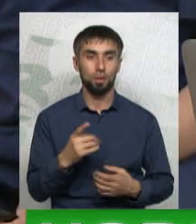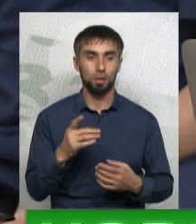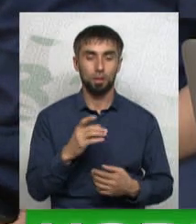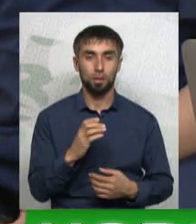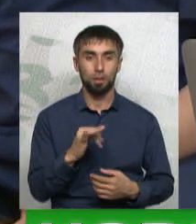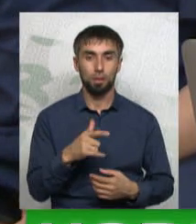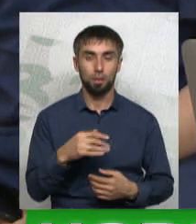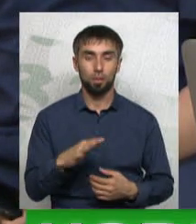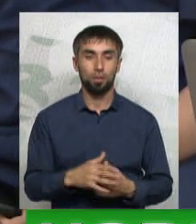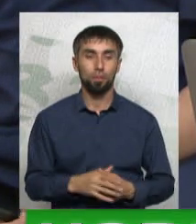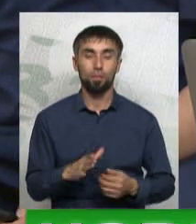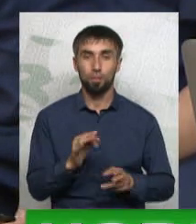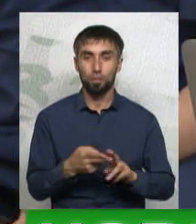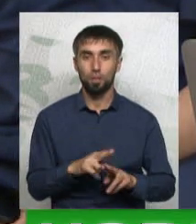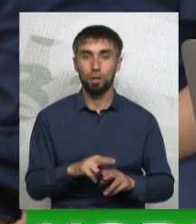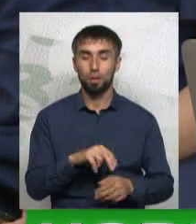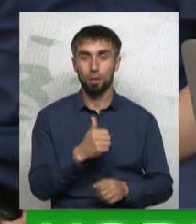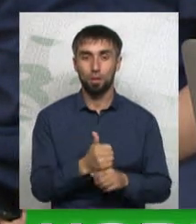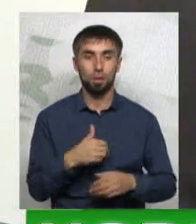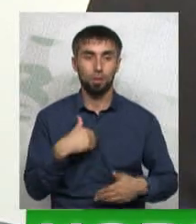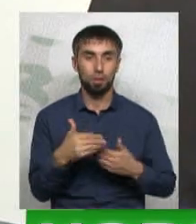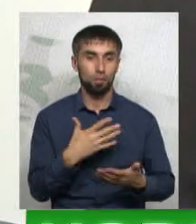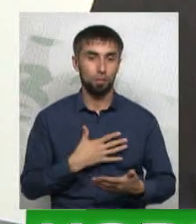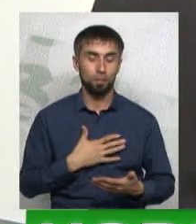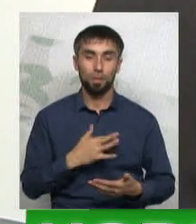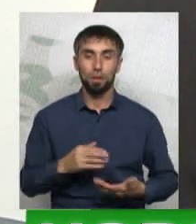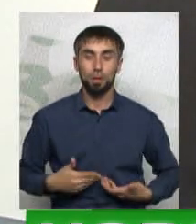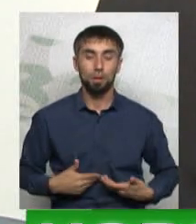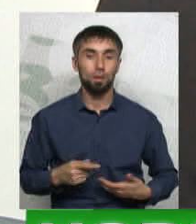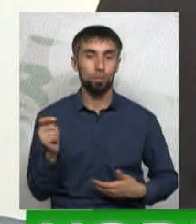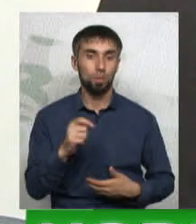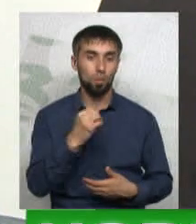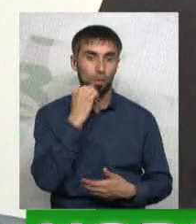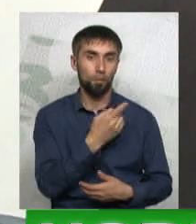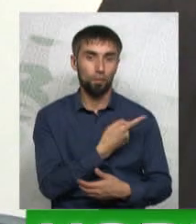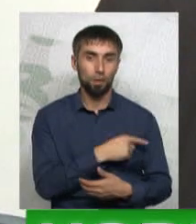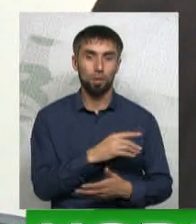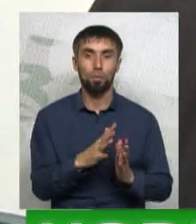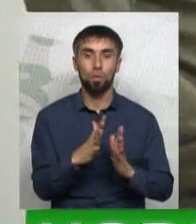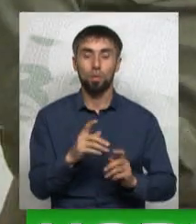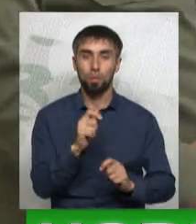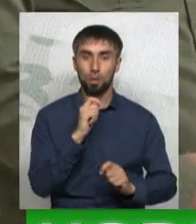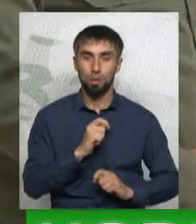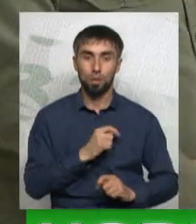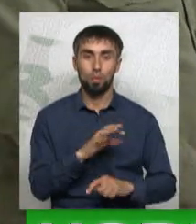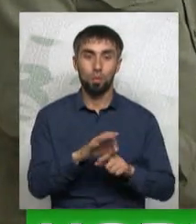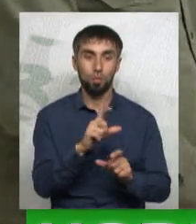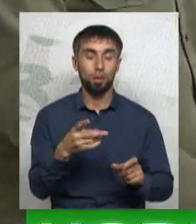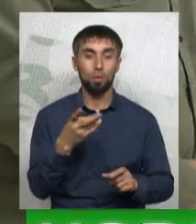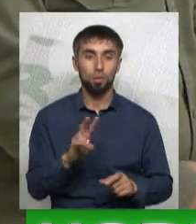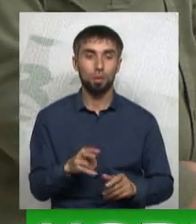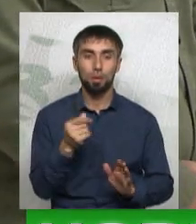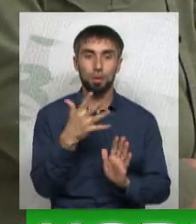сигналов. Вот, собственно говоря, вот это основная рекомендация наша. Для жителей приезд московских врачей – большой подарок. Больным людям не